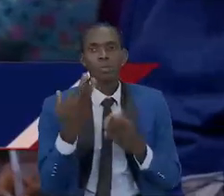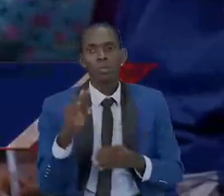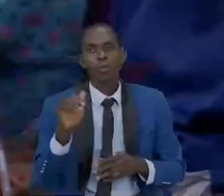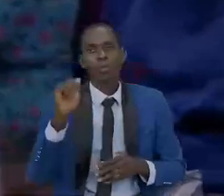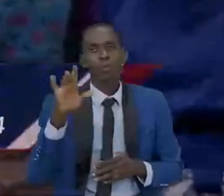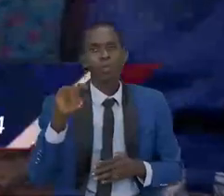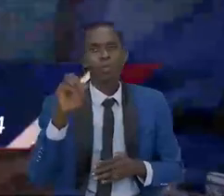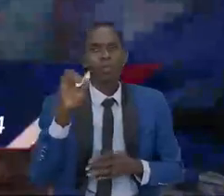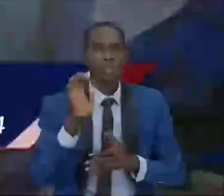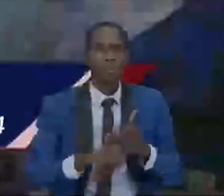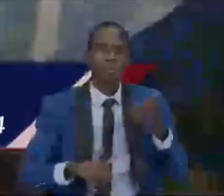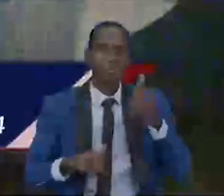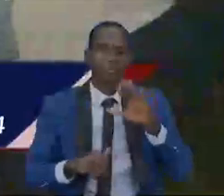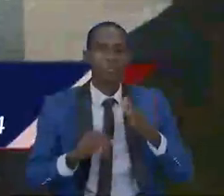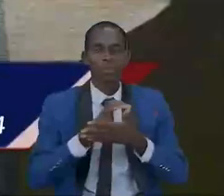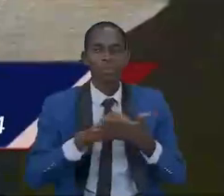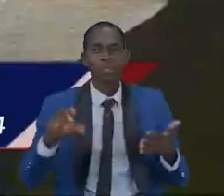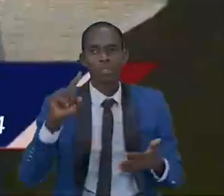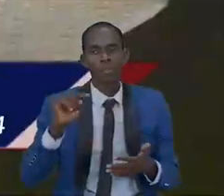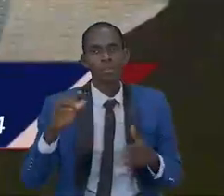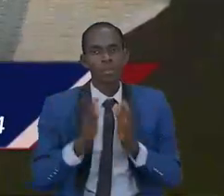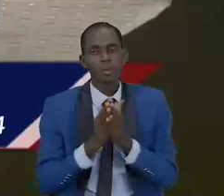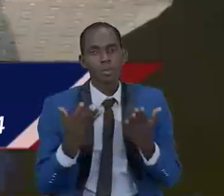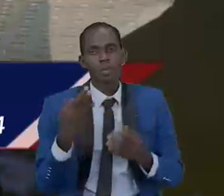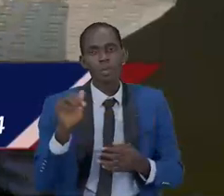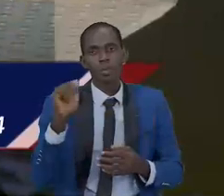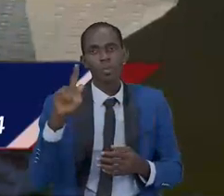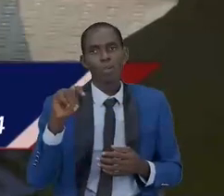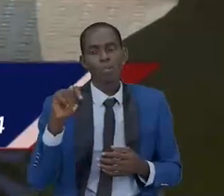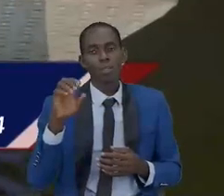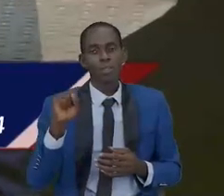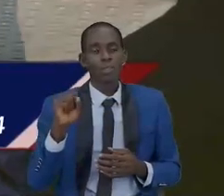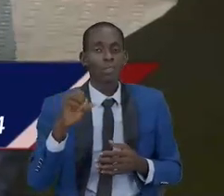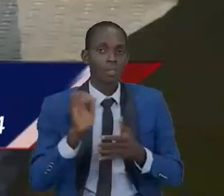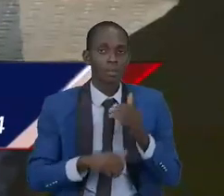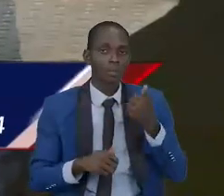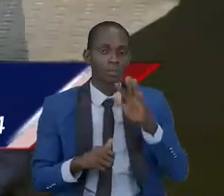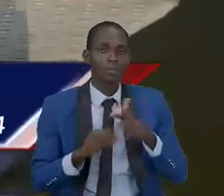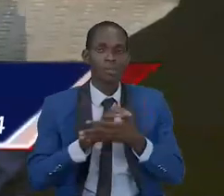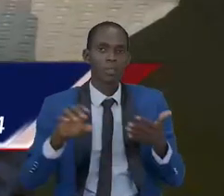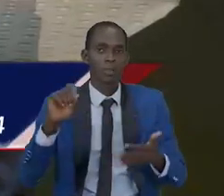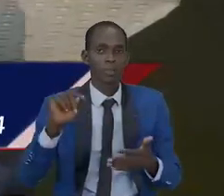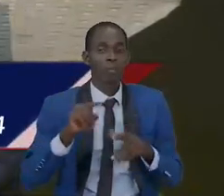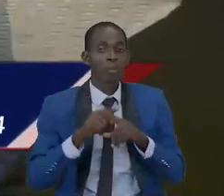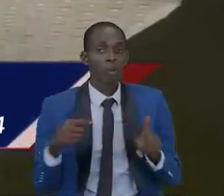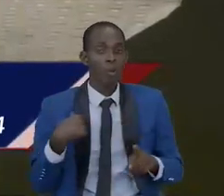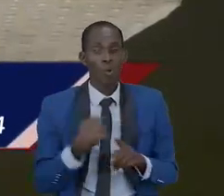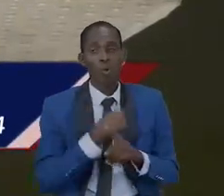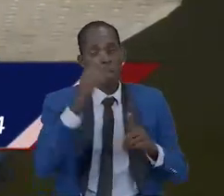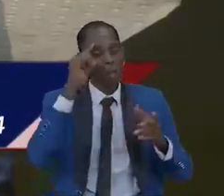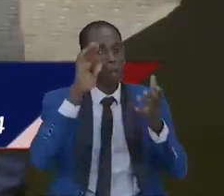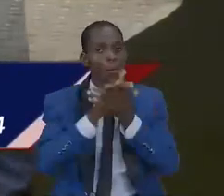repartons dans Gala chapitre 11 acte 15 verset 11